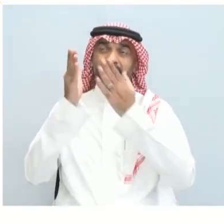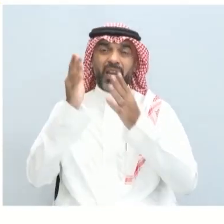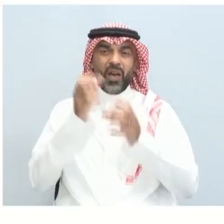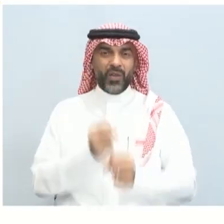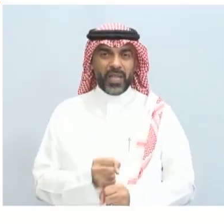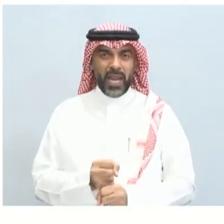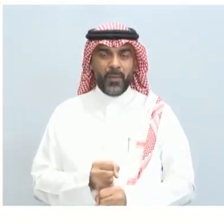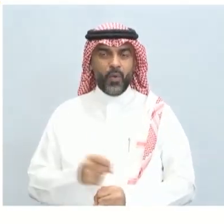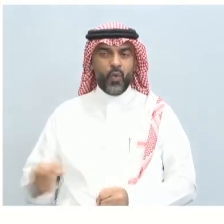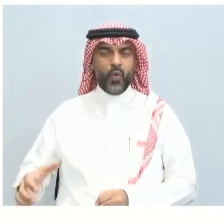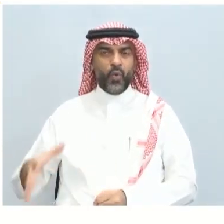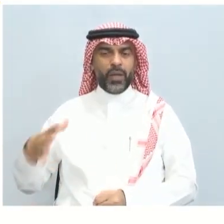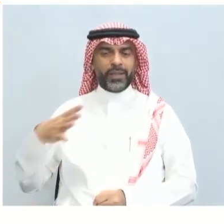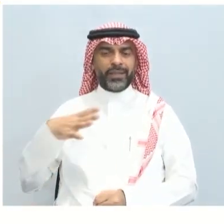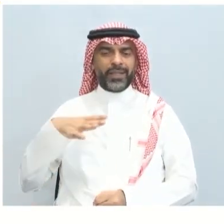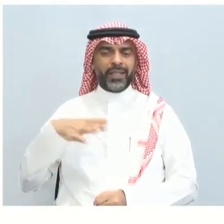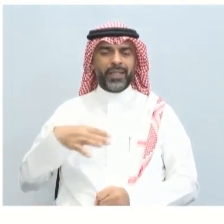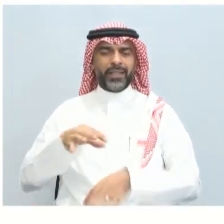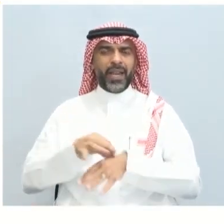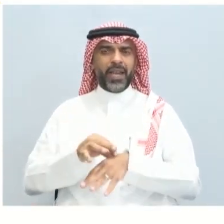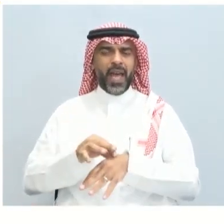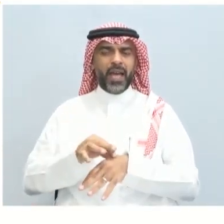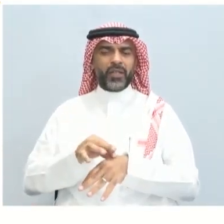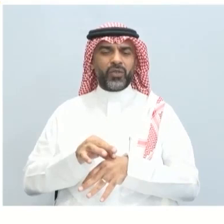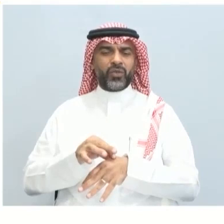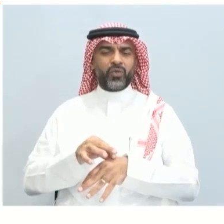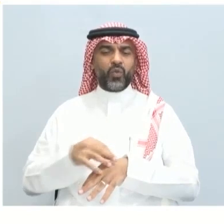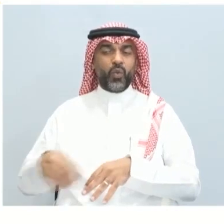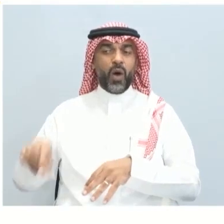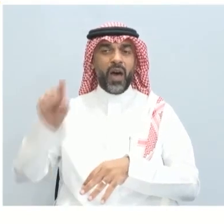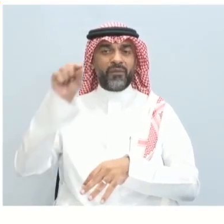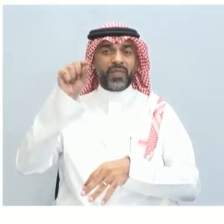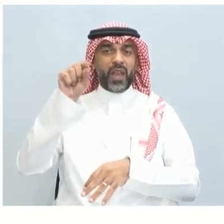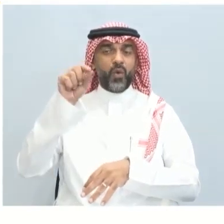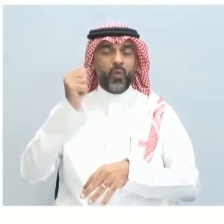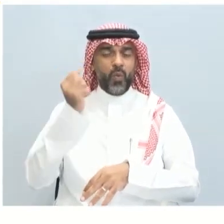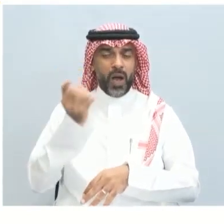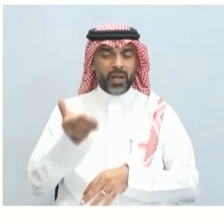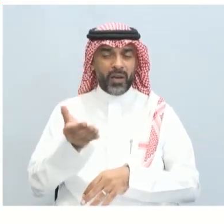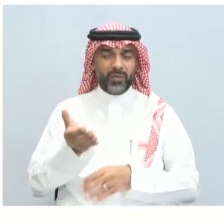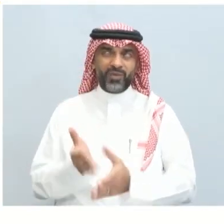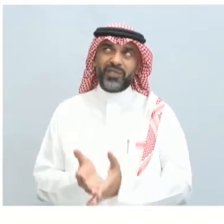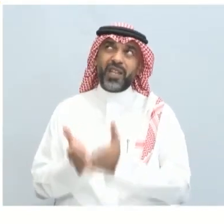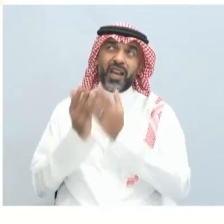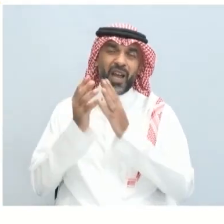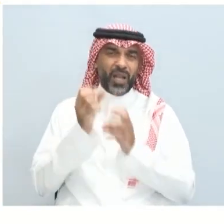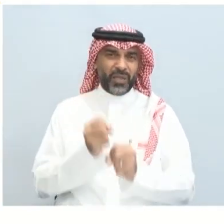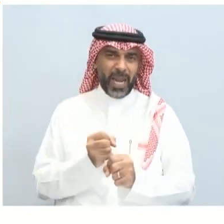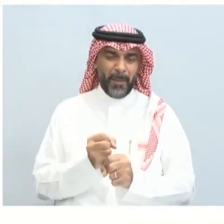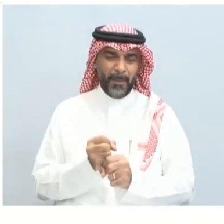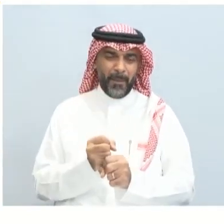هو سيد الناس وصفوتهم وهو افضل واكرمهم صلى الله عليه وسلم